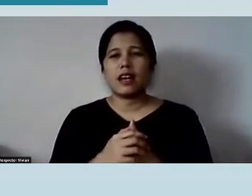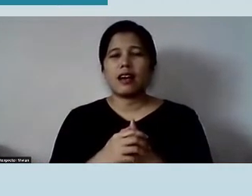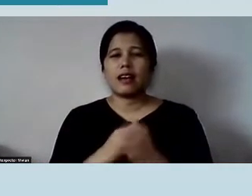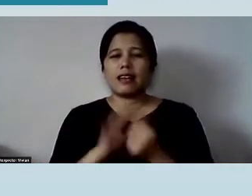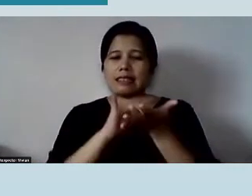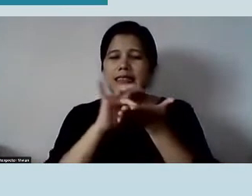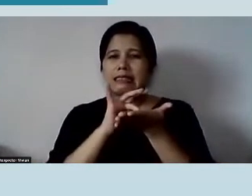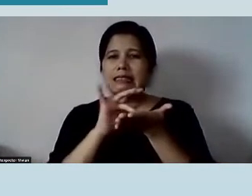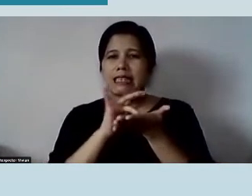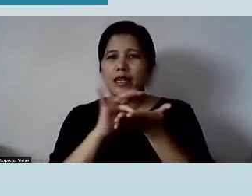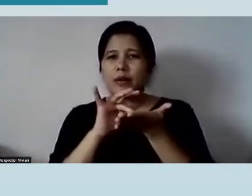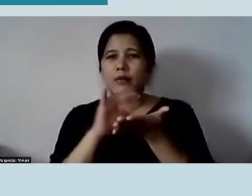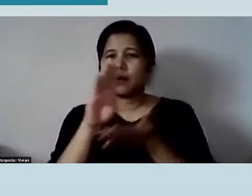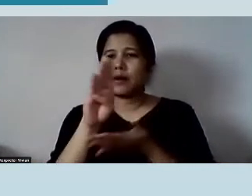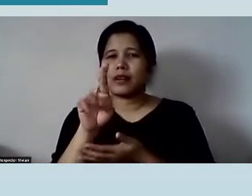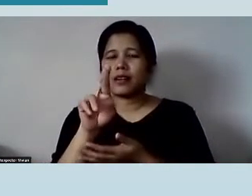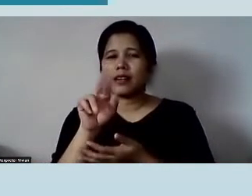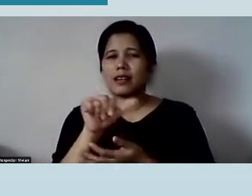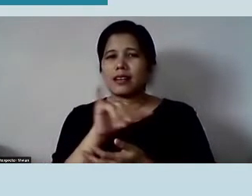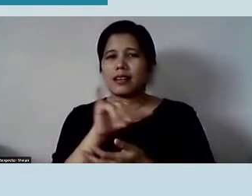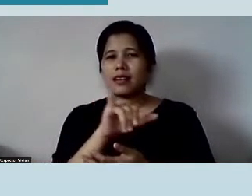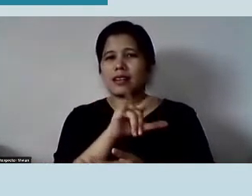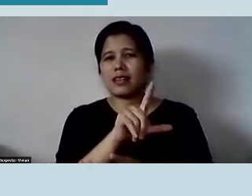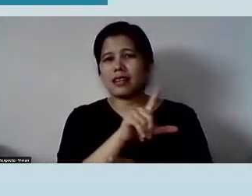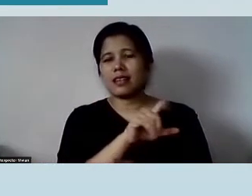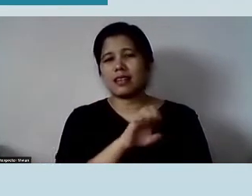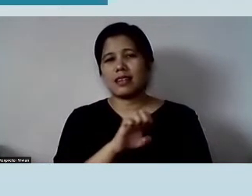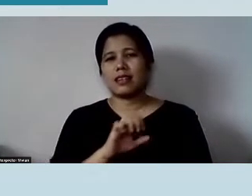no? So